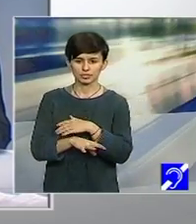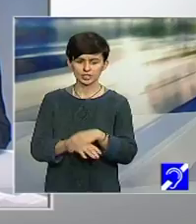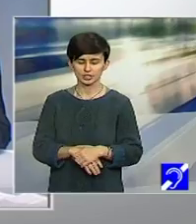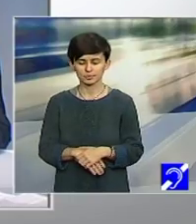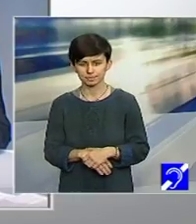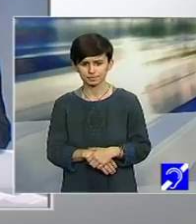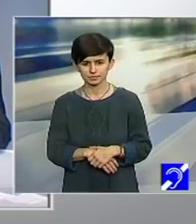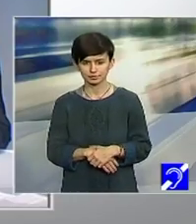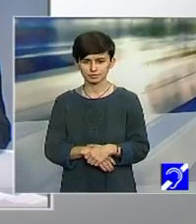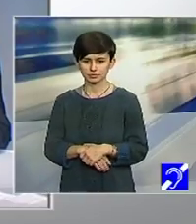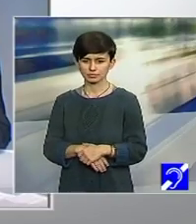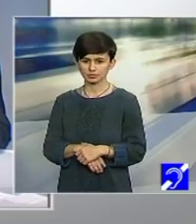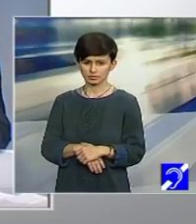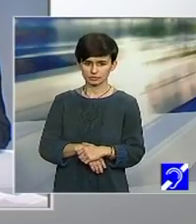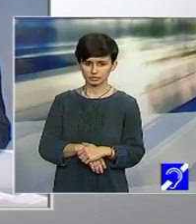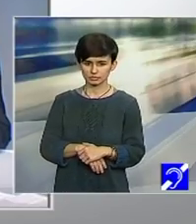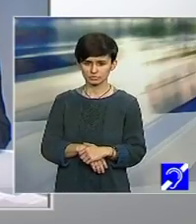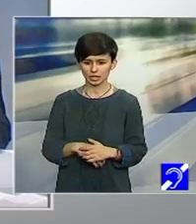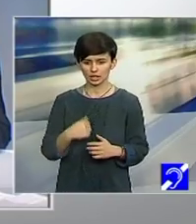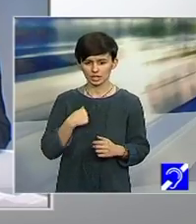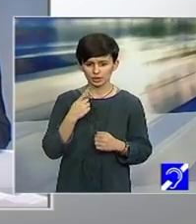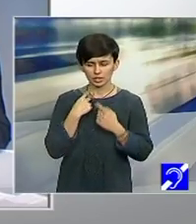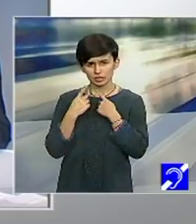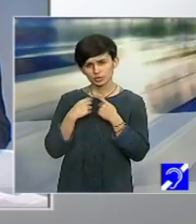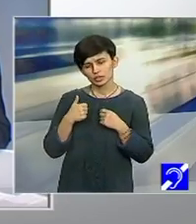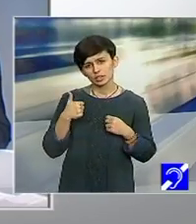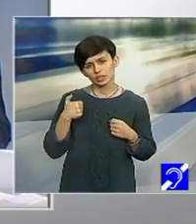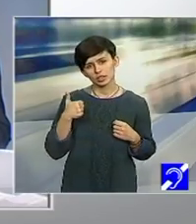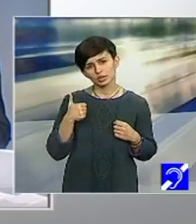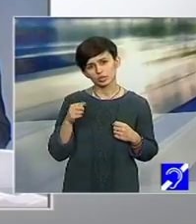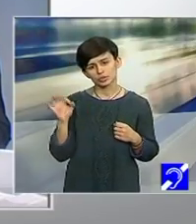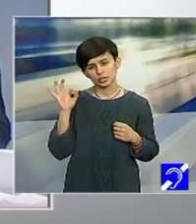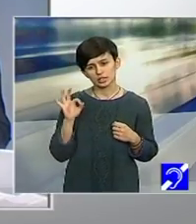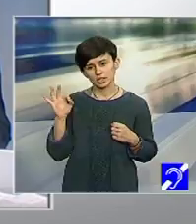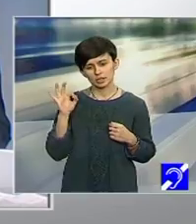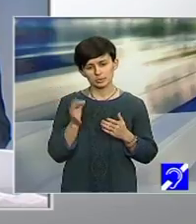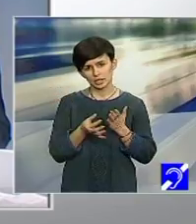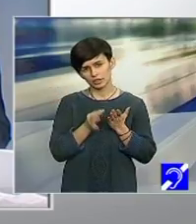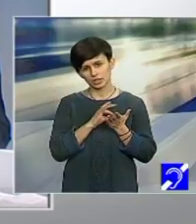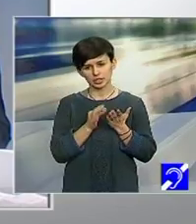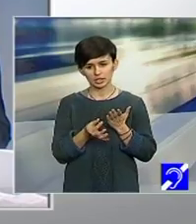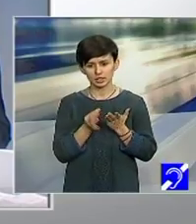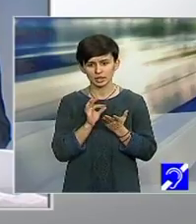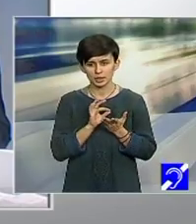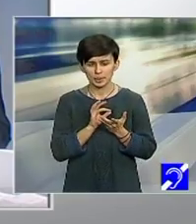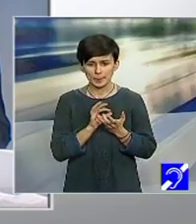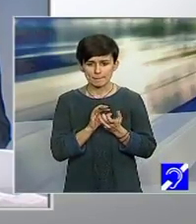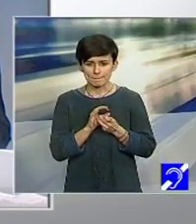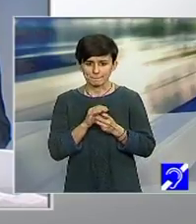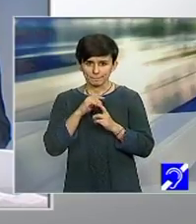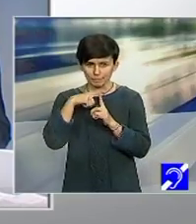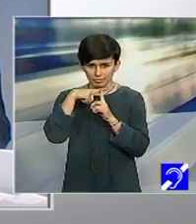Pe de o parte, discut aici de 100 de milioane de pagini, plus încă o componentă enormă